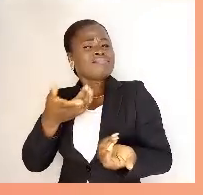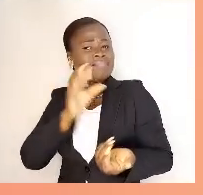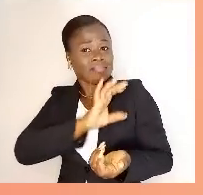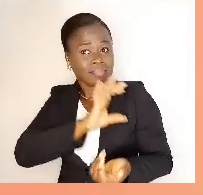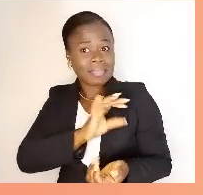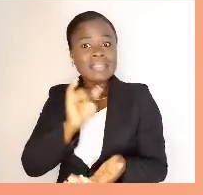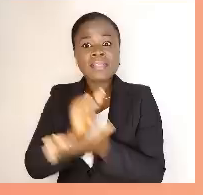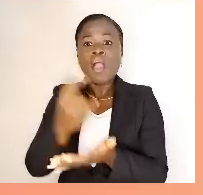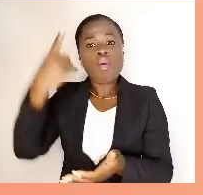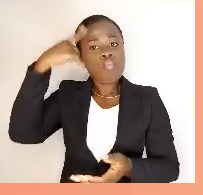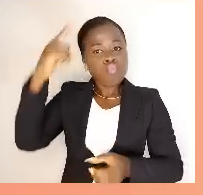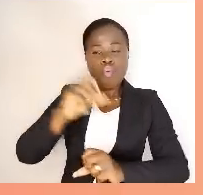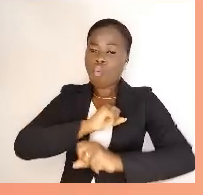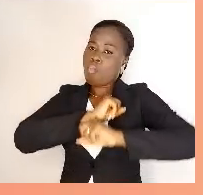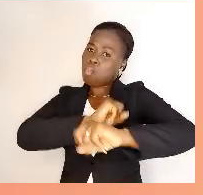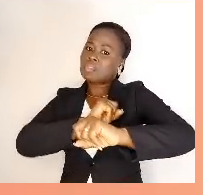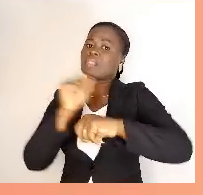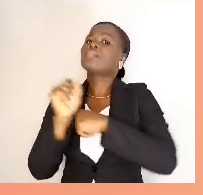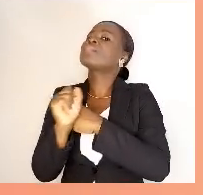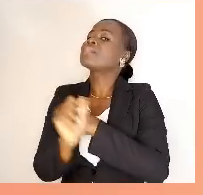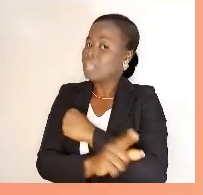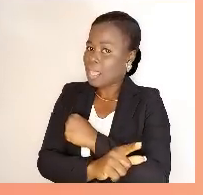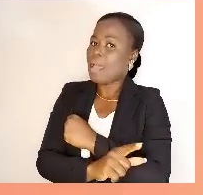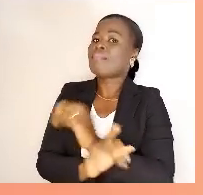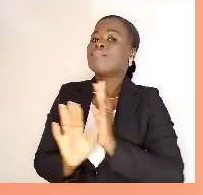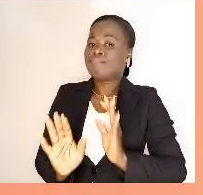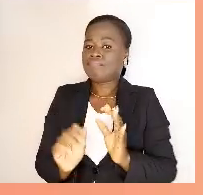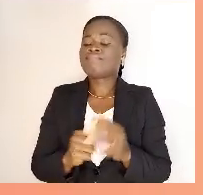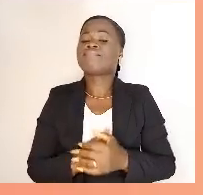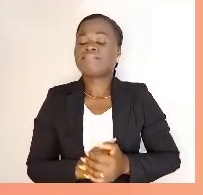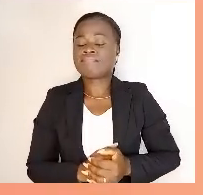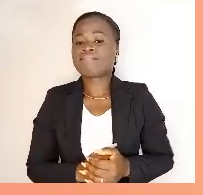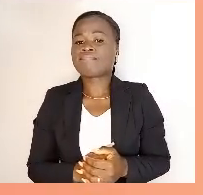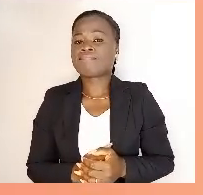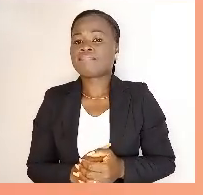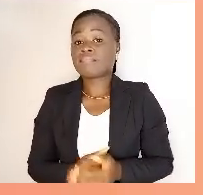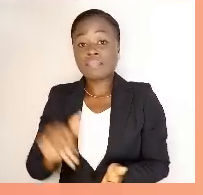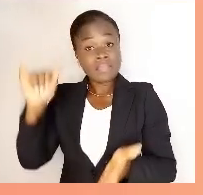comportements qui ne menacent pas l'avenir de notre nation.